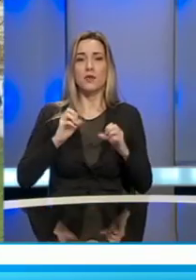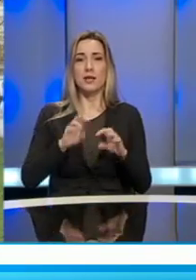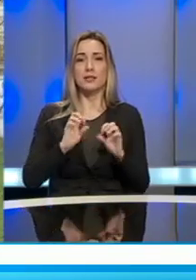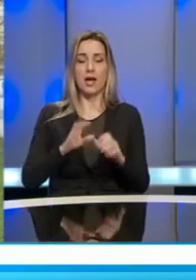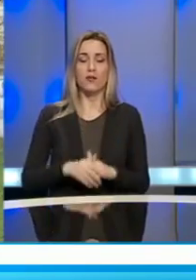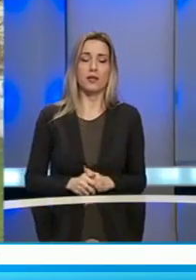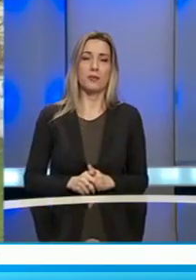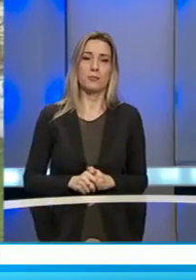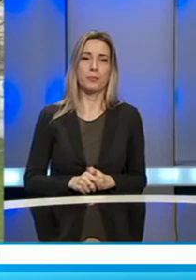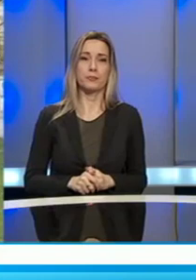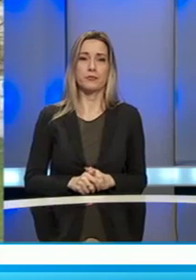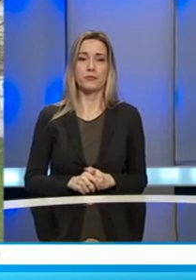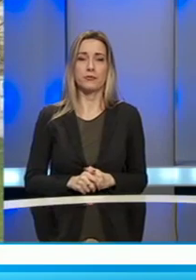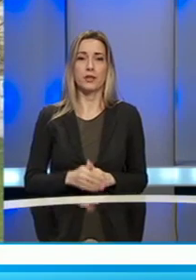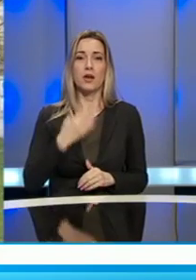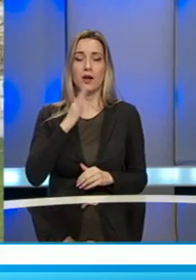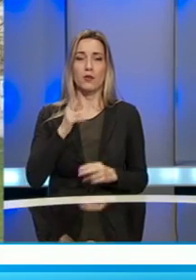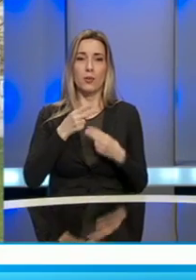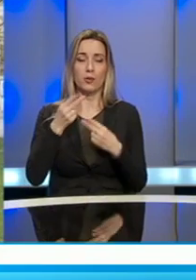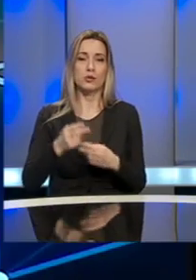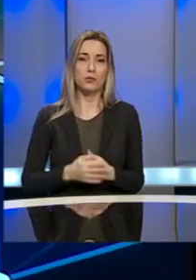Danko. Hvala Leo tebi i hvala tvom gostu.